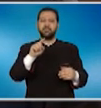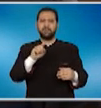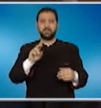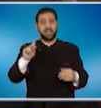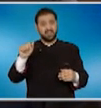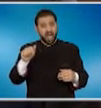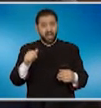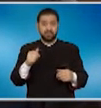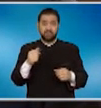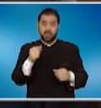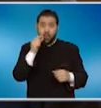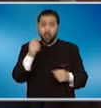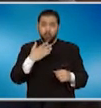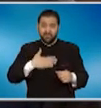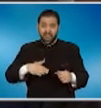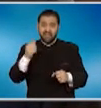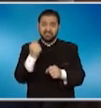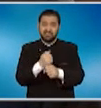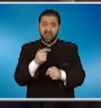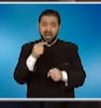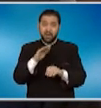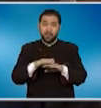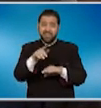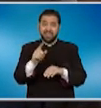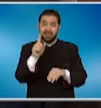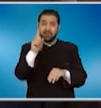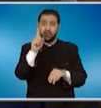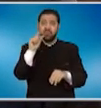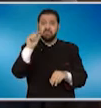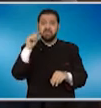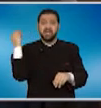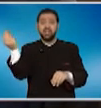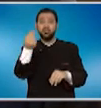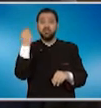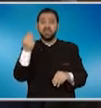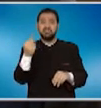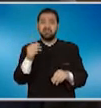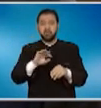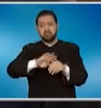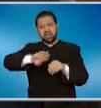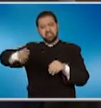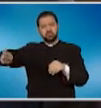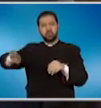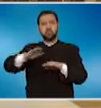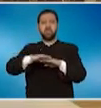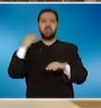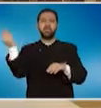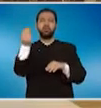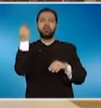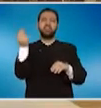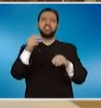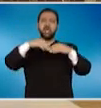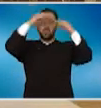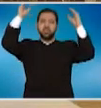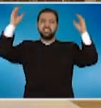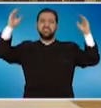de a se face pe sine însuși un propriul său univers exclusivist și din care exclude și pe Dumnezeu și Sfinții și